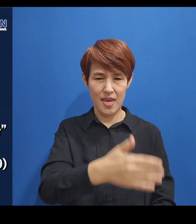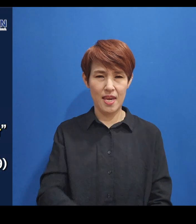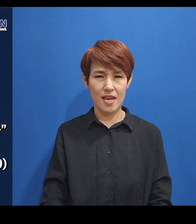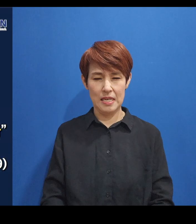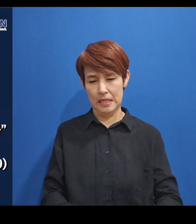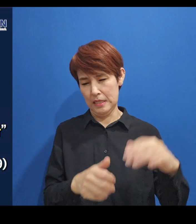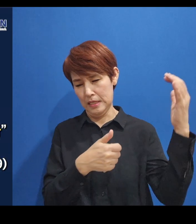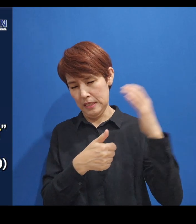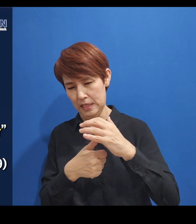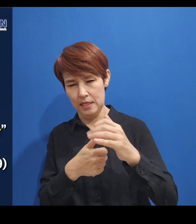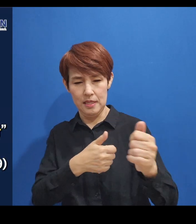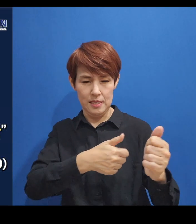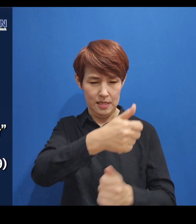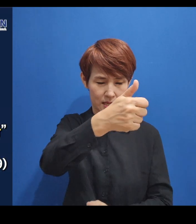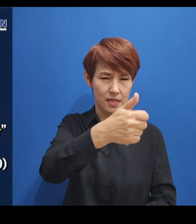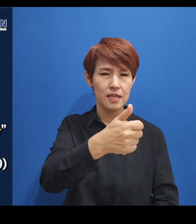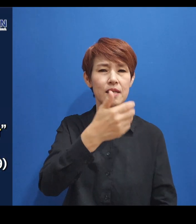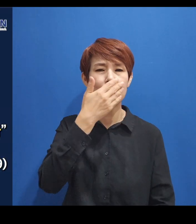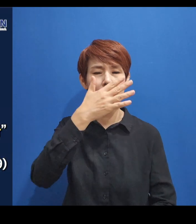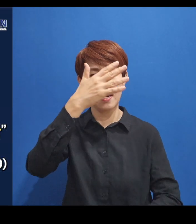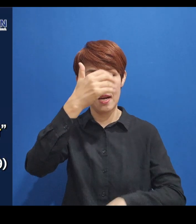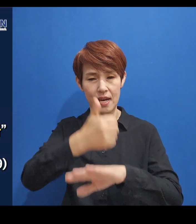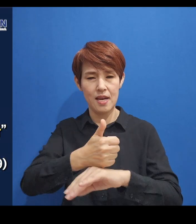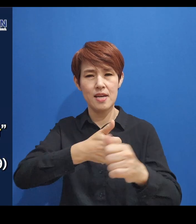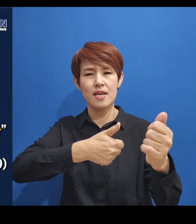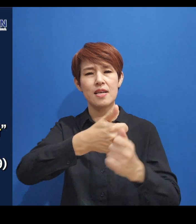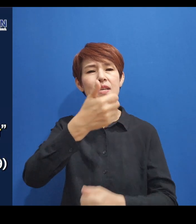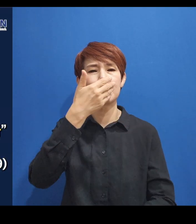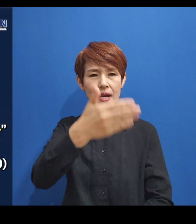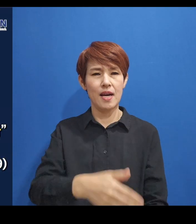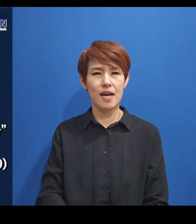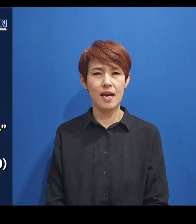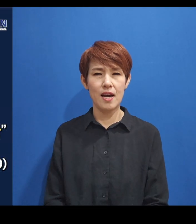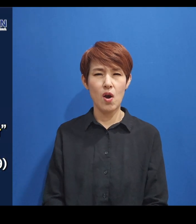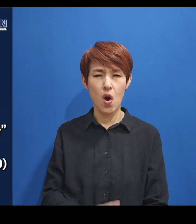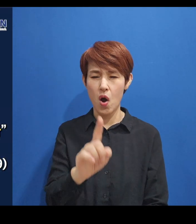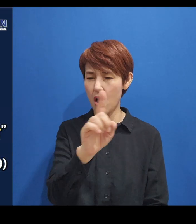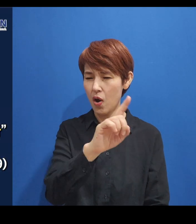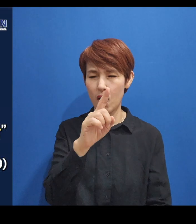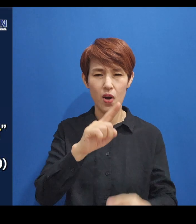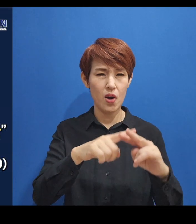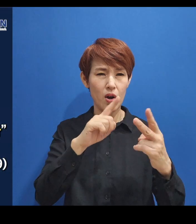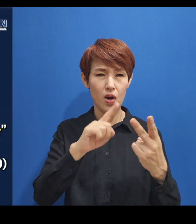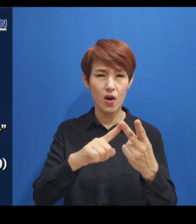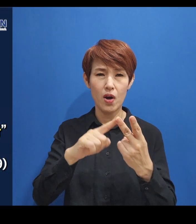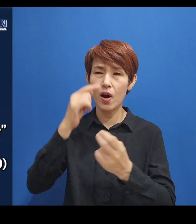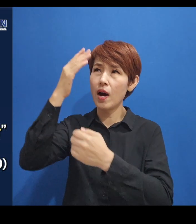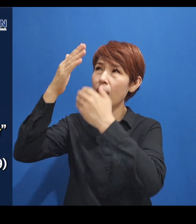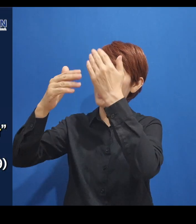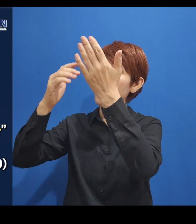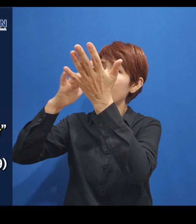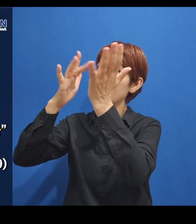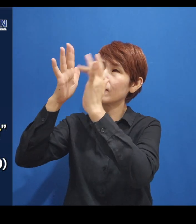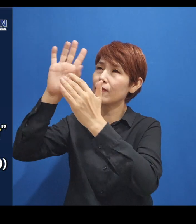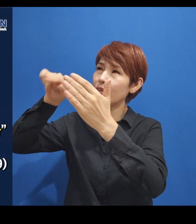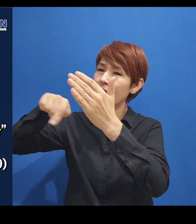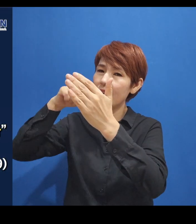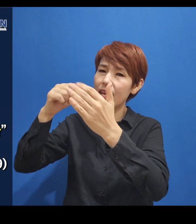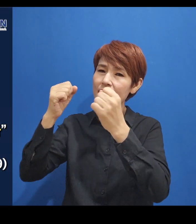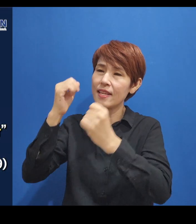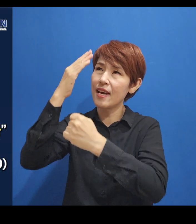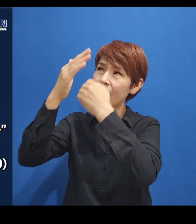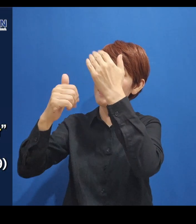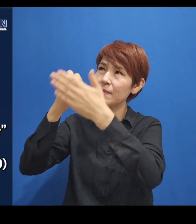이기되 넉넉히 마침내 이기게 하신다. 다른 어떤 피조물이라도 우리를 우리 주 그리스도 예수 안에